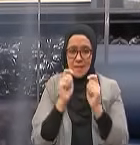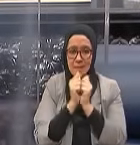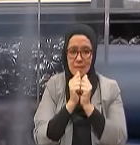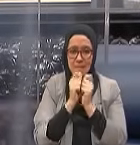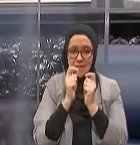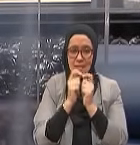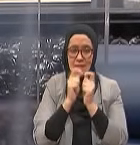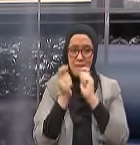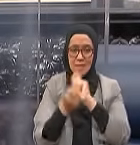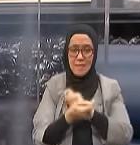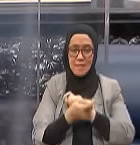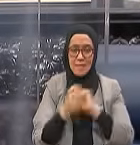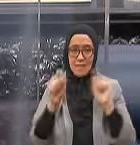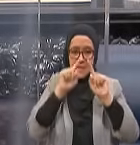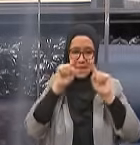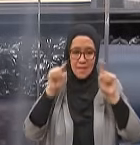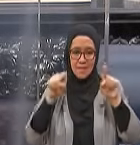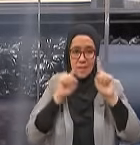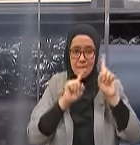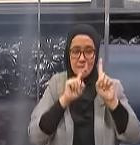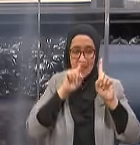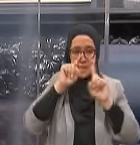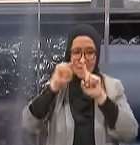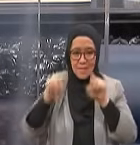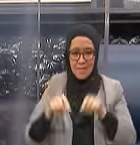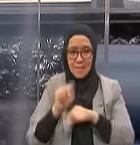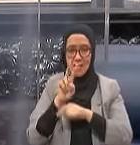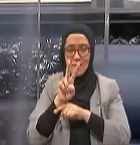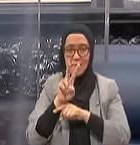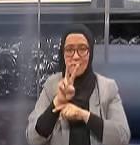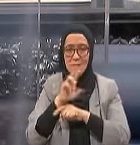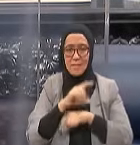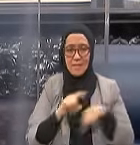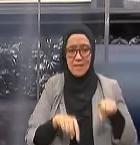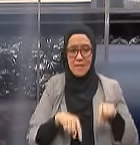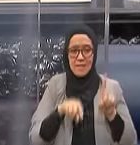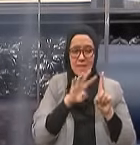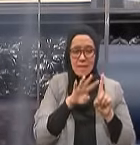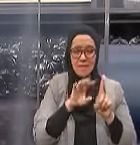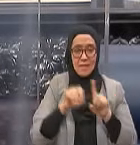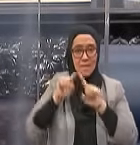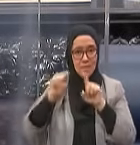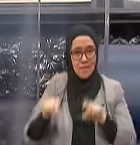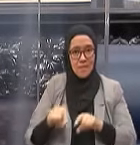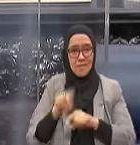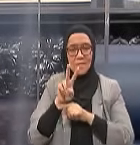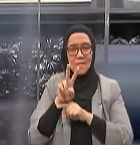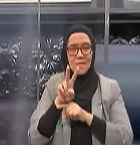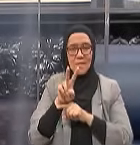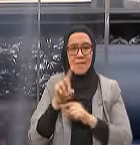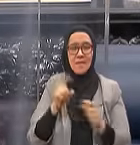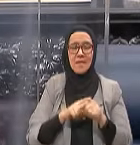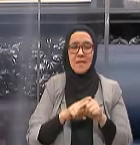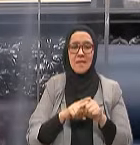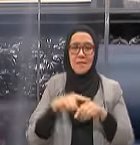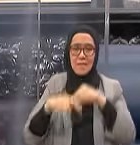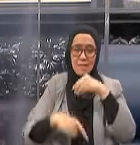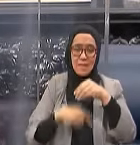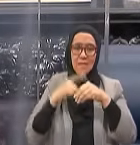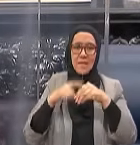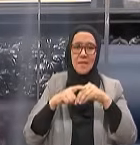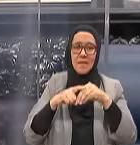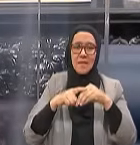tanpa vokal 162 mengenai tafsiran persekutuan dalam pelembagaan